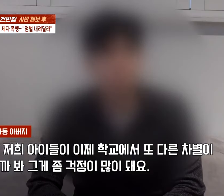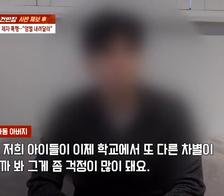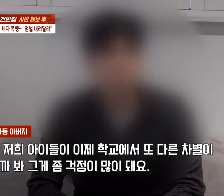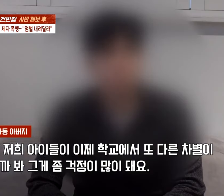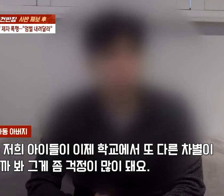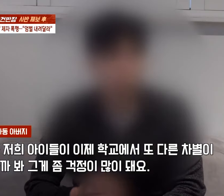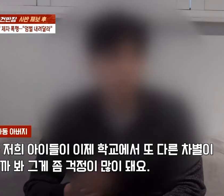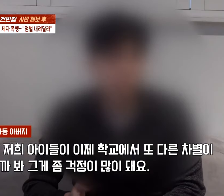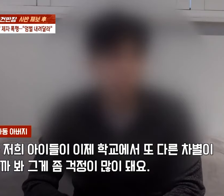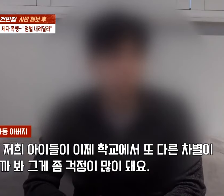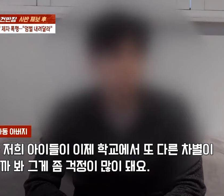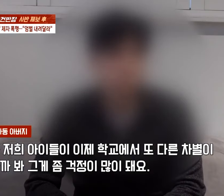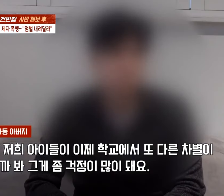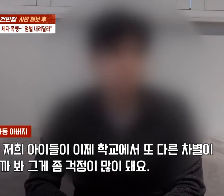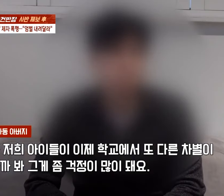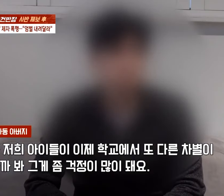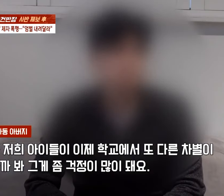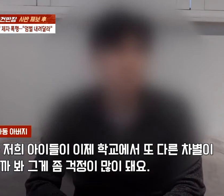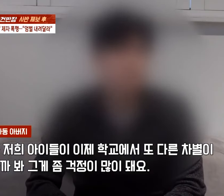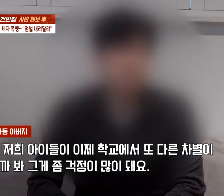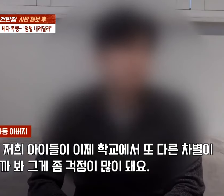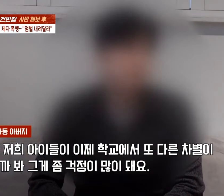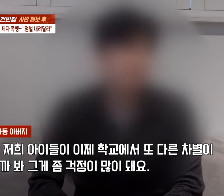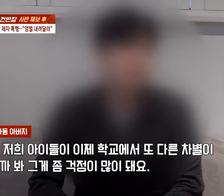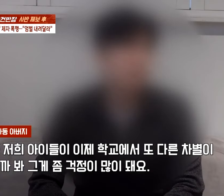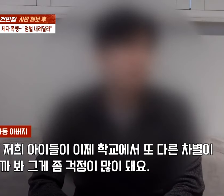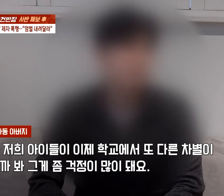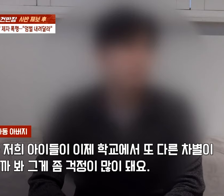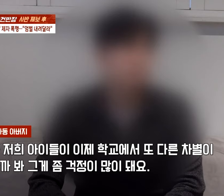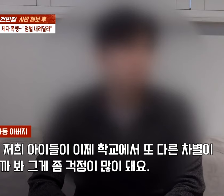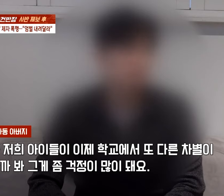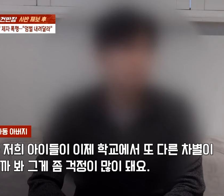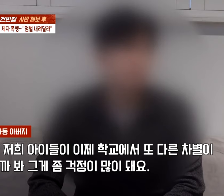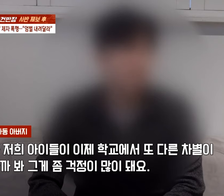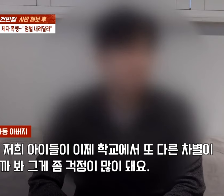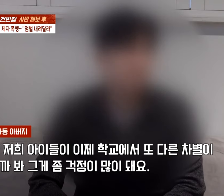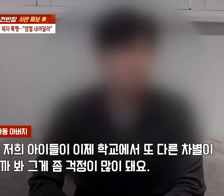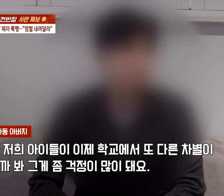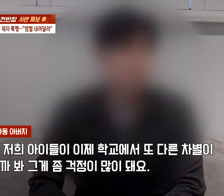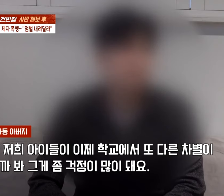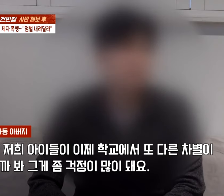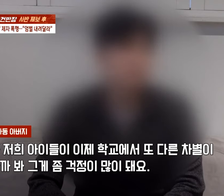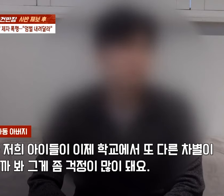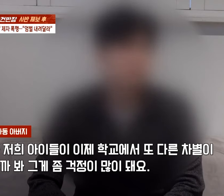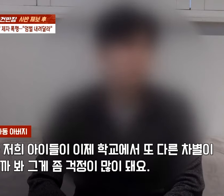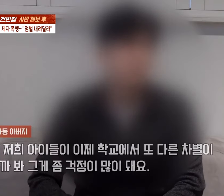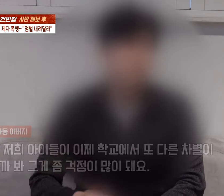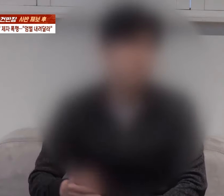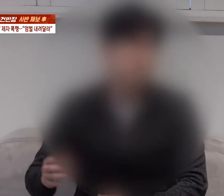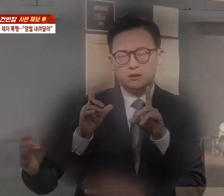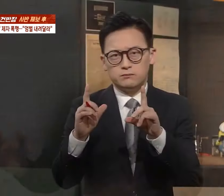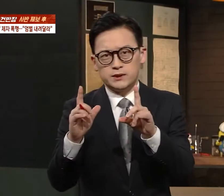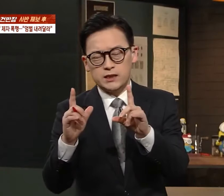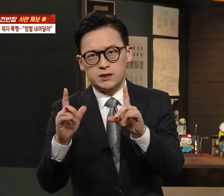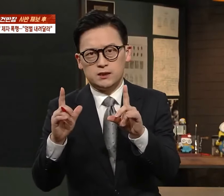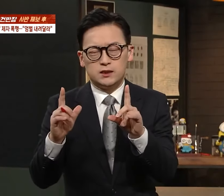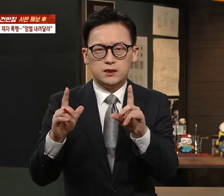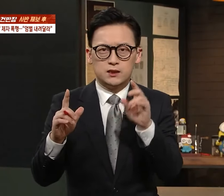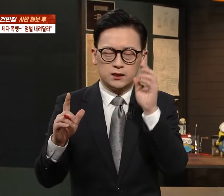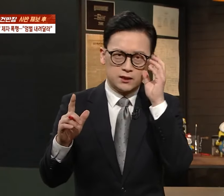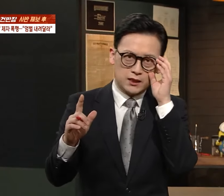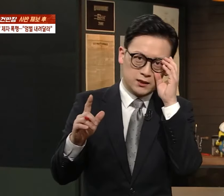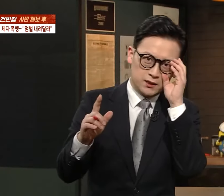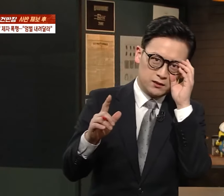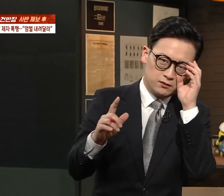학교에서 또 다른 좀 차별이 있을까 봐 그게 좀 걱정이 많이 돼요. 자, 그 지금